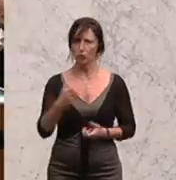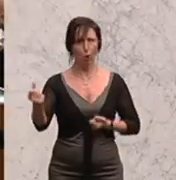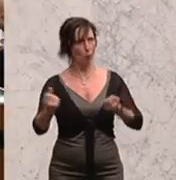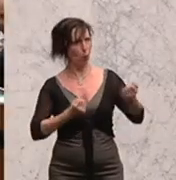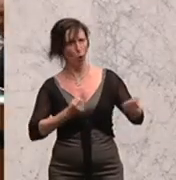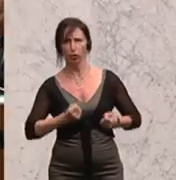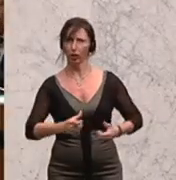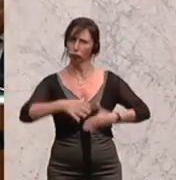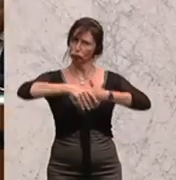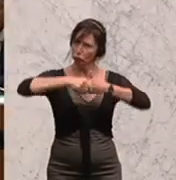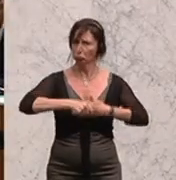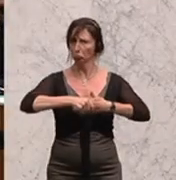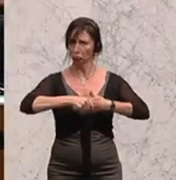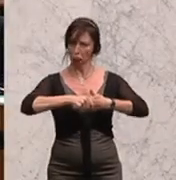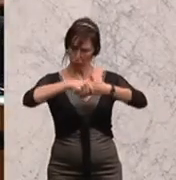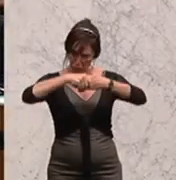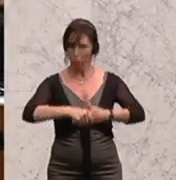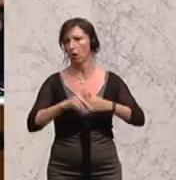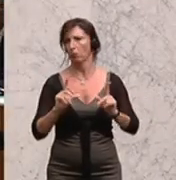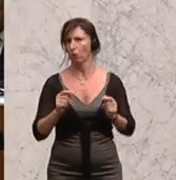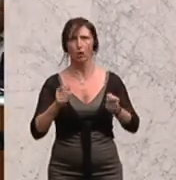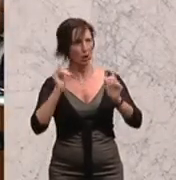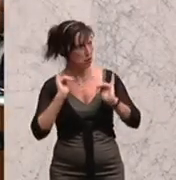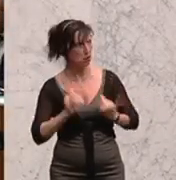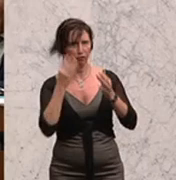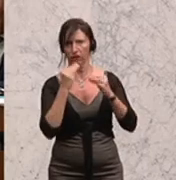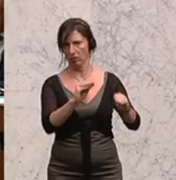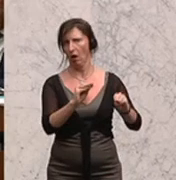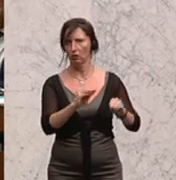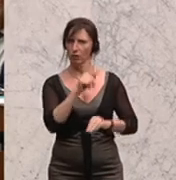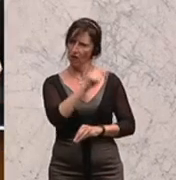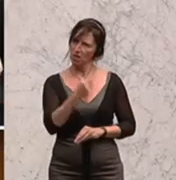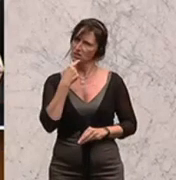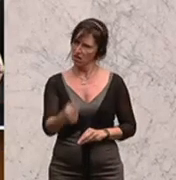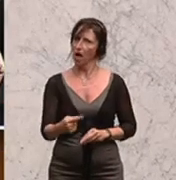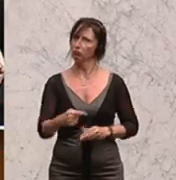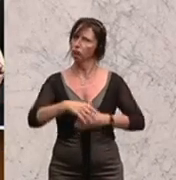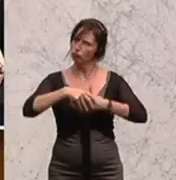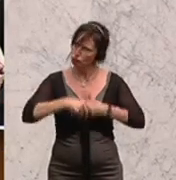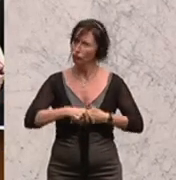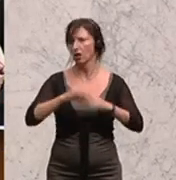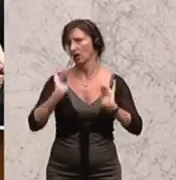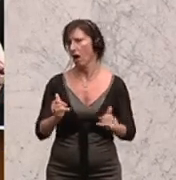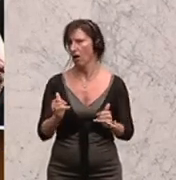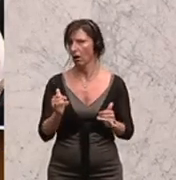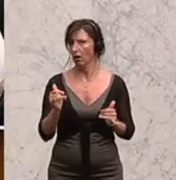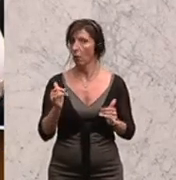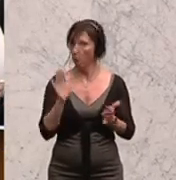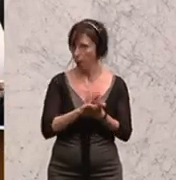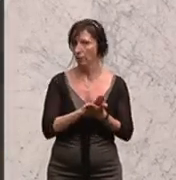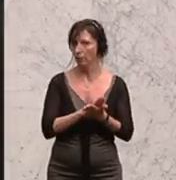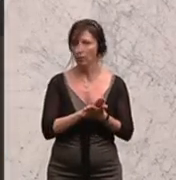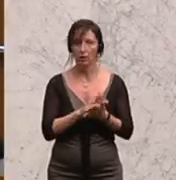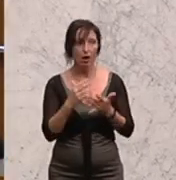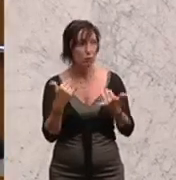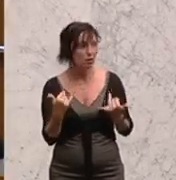noch Handschlagqualität gehabt. Das, was sie gesagt haben, dafür sind sie gestanden. Und heute,